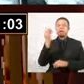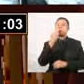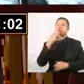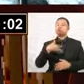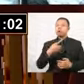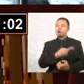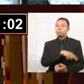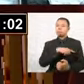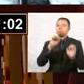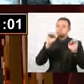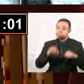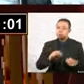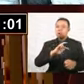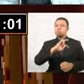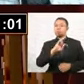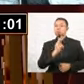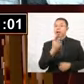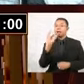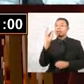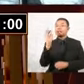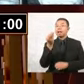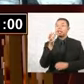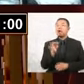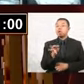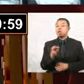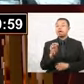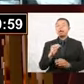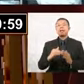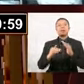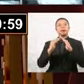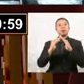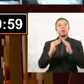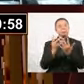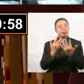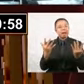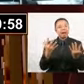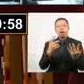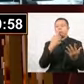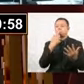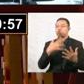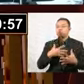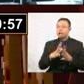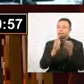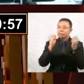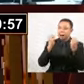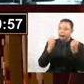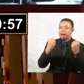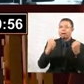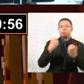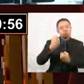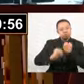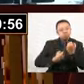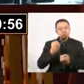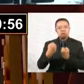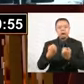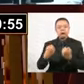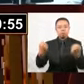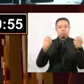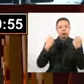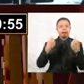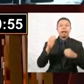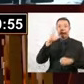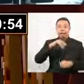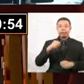untuk berubah Jakarta adalah kota yang dibangun oleh tangan-tangan rakyat yang penuh semangat penuh Daya juang dan hari ini kita mempunyai